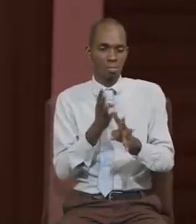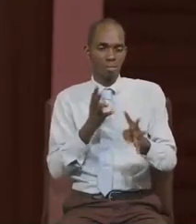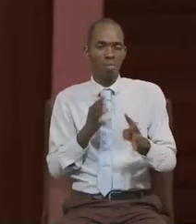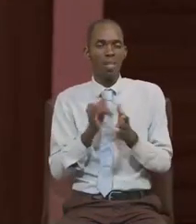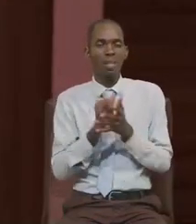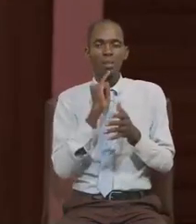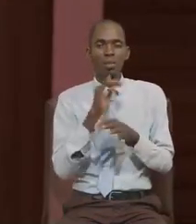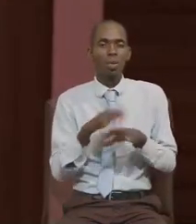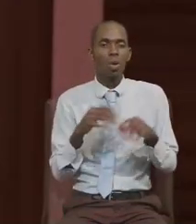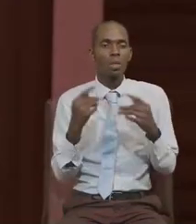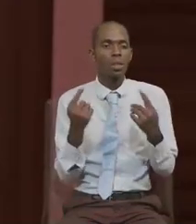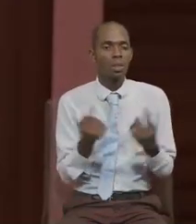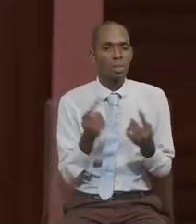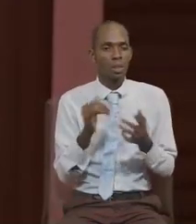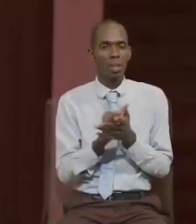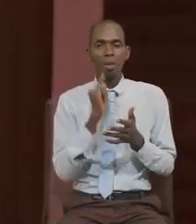sur le péché.